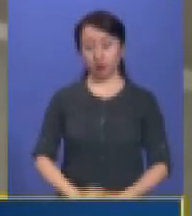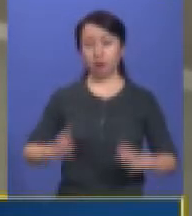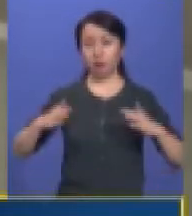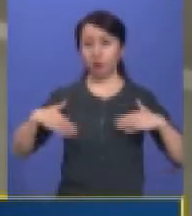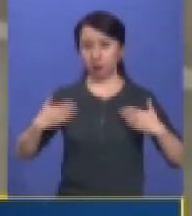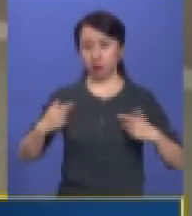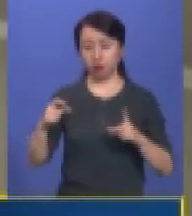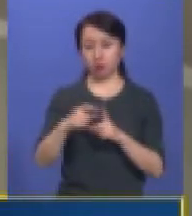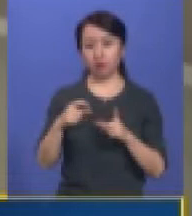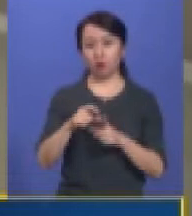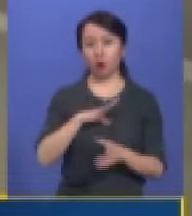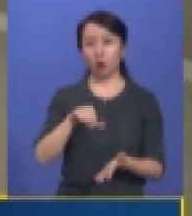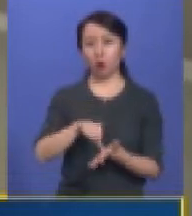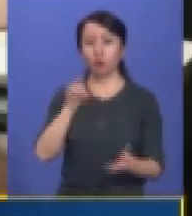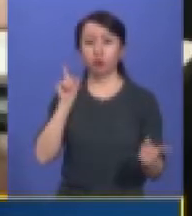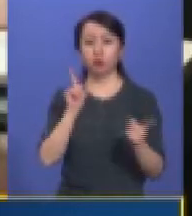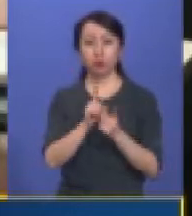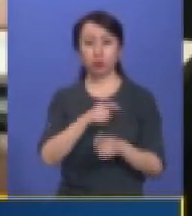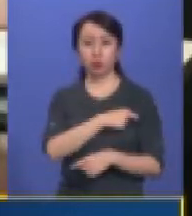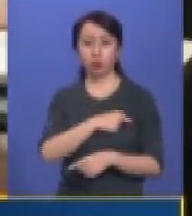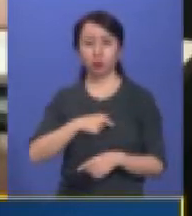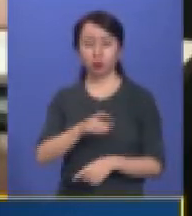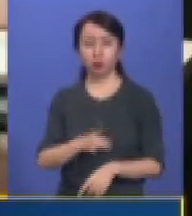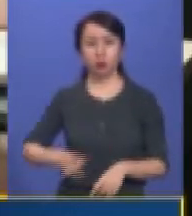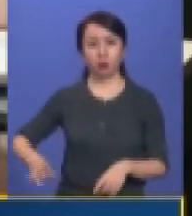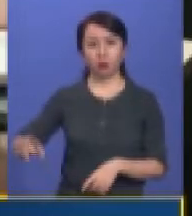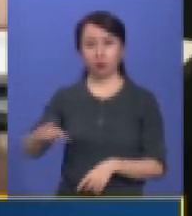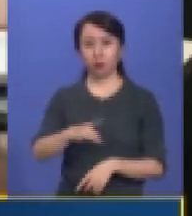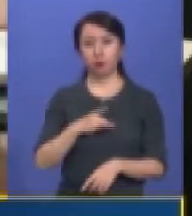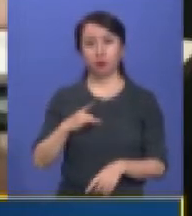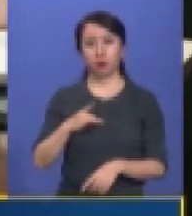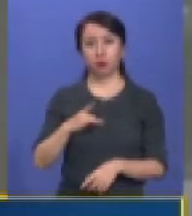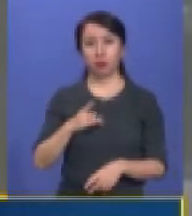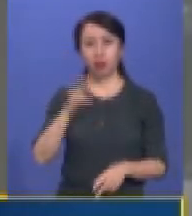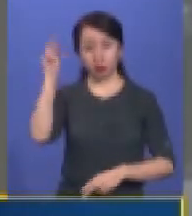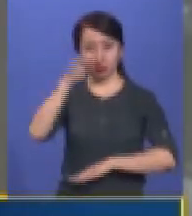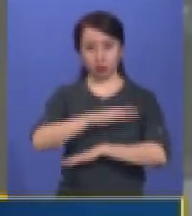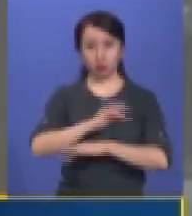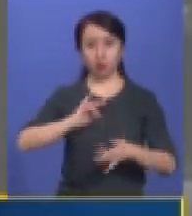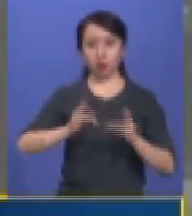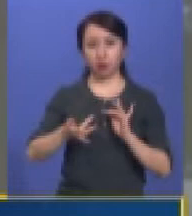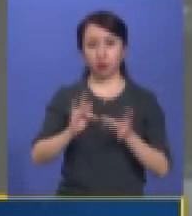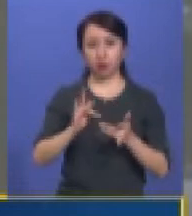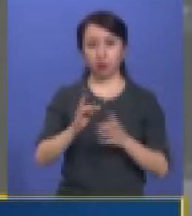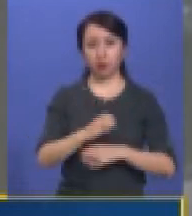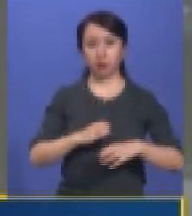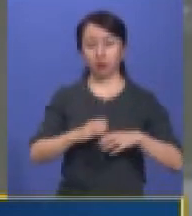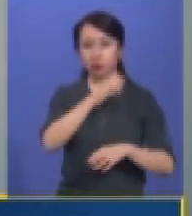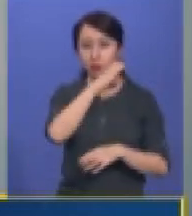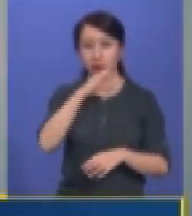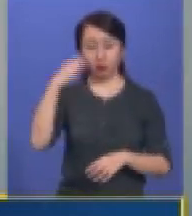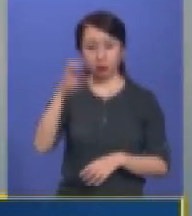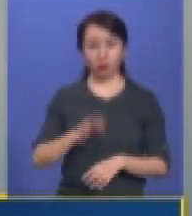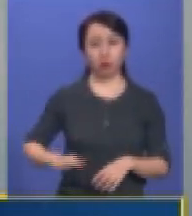Приветственными словами выступили участники встречи. Депутаты районных маслихатов присутствовали на семинаре в онлайн-режиме. Секретарь Североказахстанского